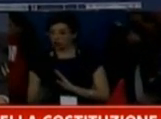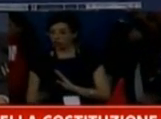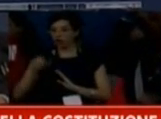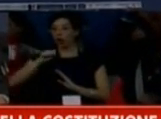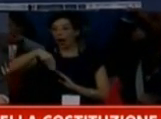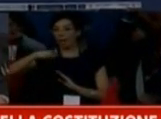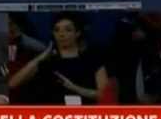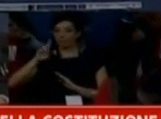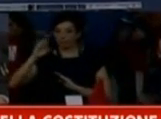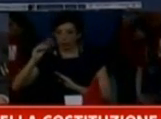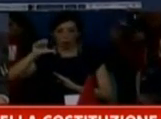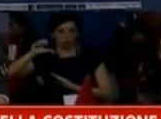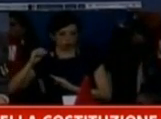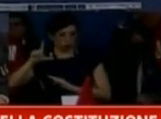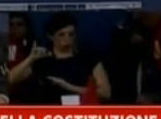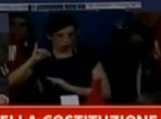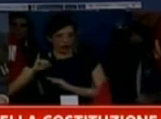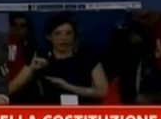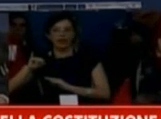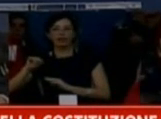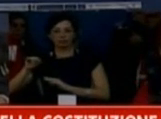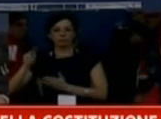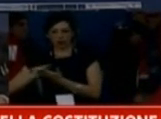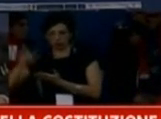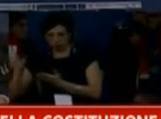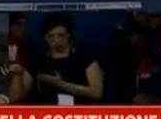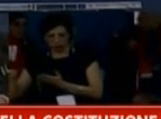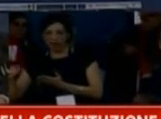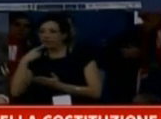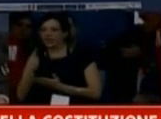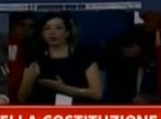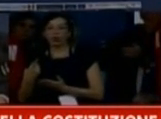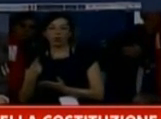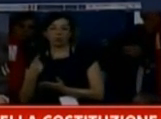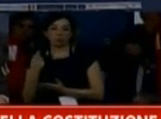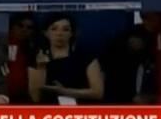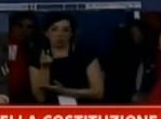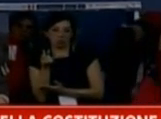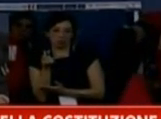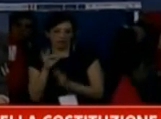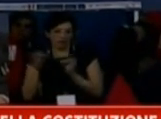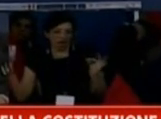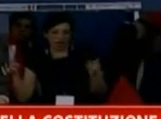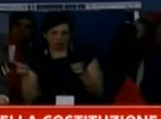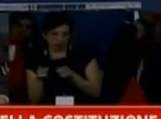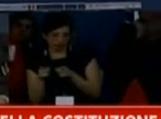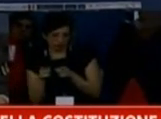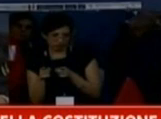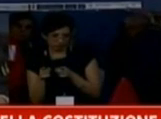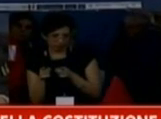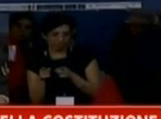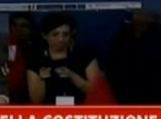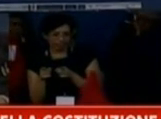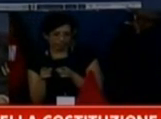noi, ha detto una cosa semplice: non sarebbe più serio occuparci dei